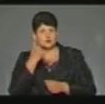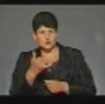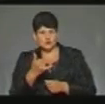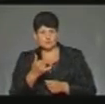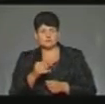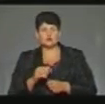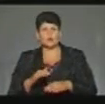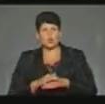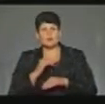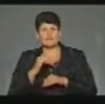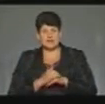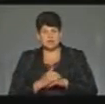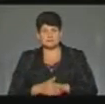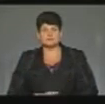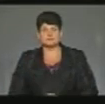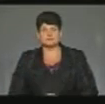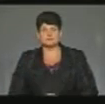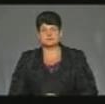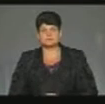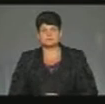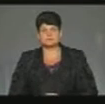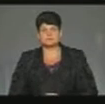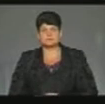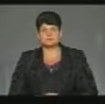Алло, доброго вечора.